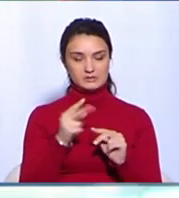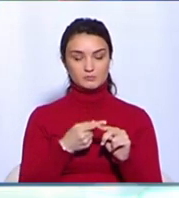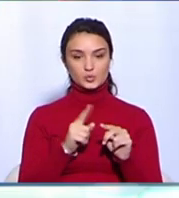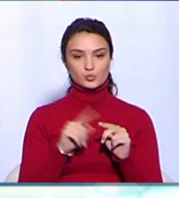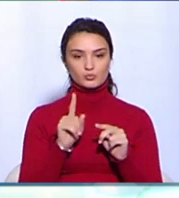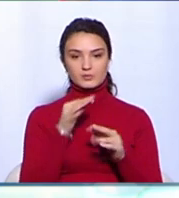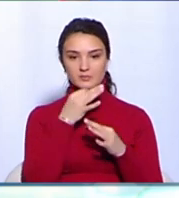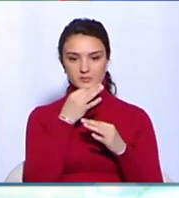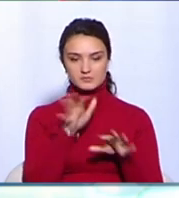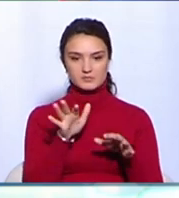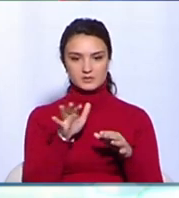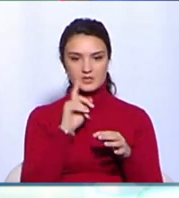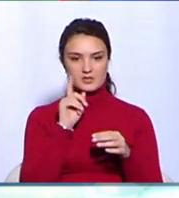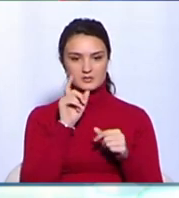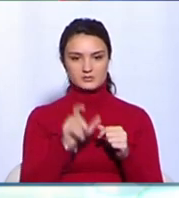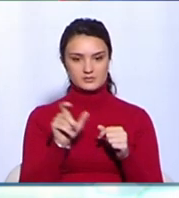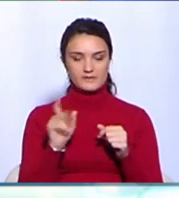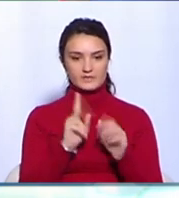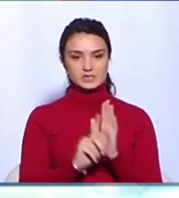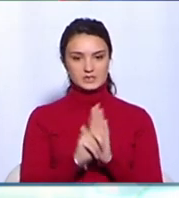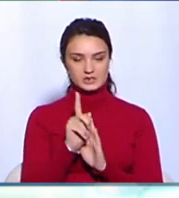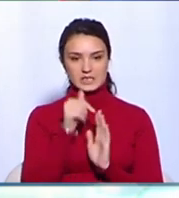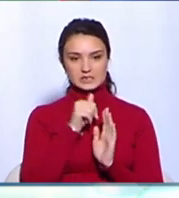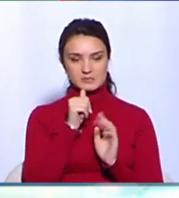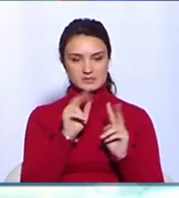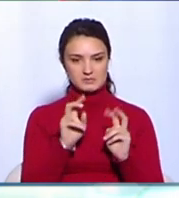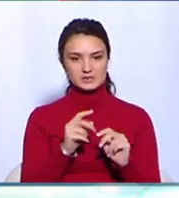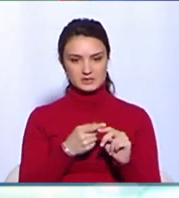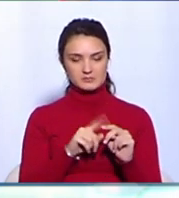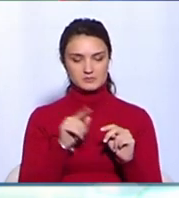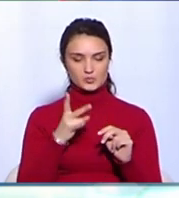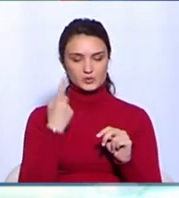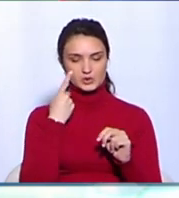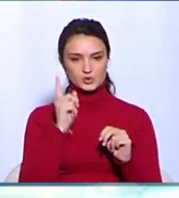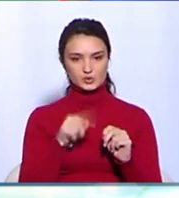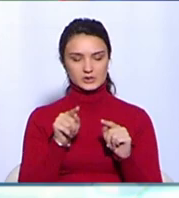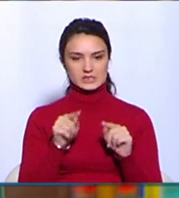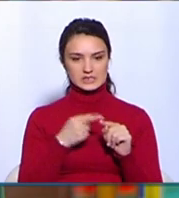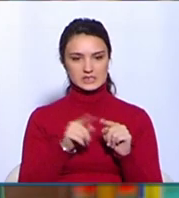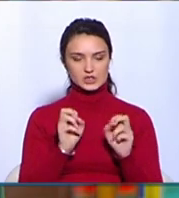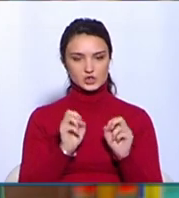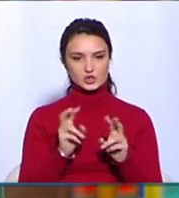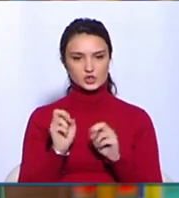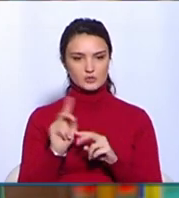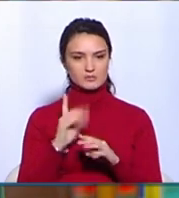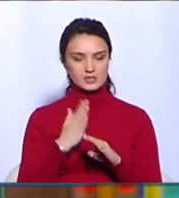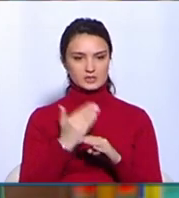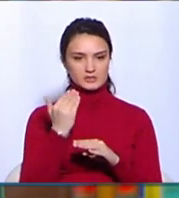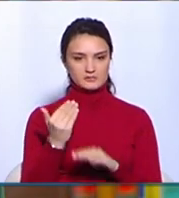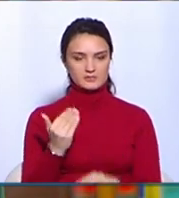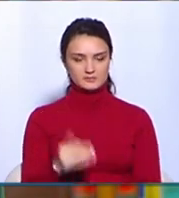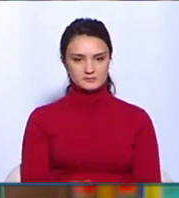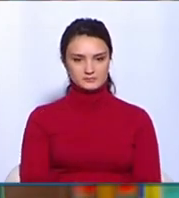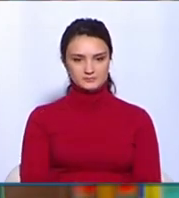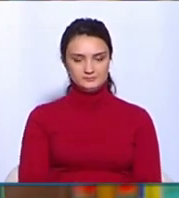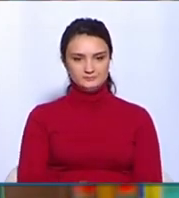რომ ნებისმიერი ახალგაზრდა, რომელიც იწყებს ექსპერიმენტირებას, მან უნდა იცოდეს ის საშიშროებები, რაც მათ